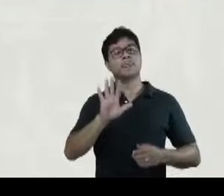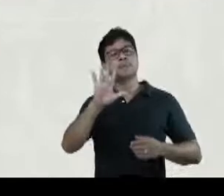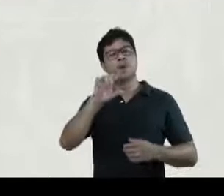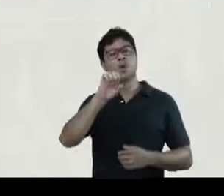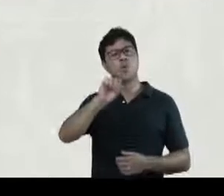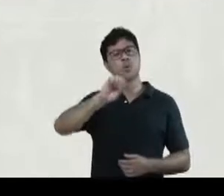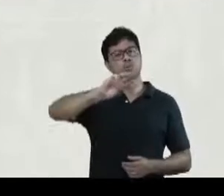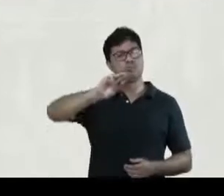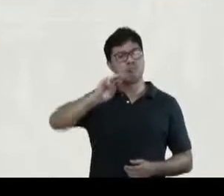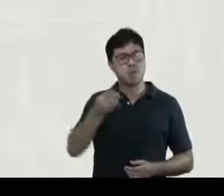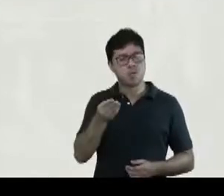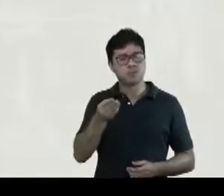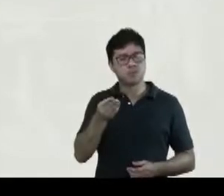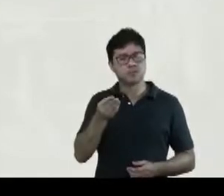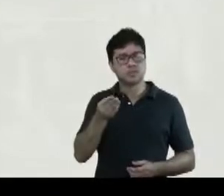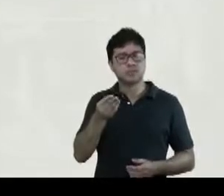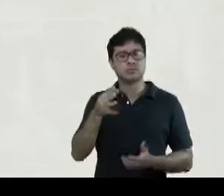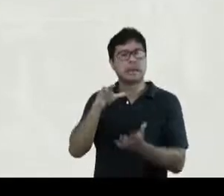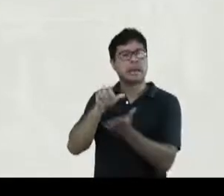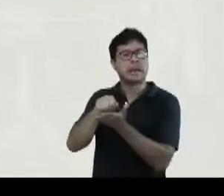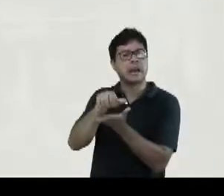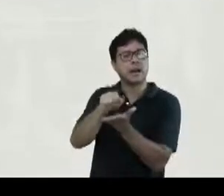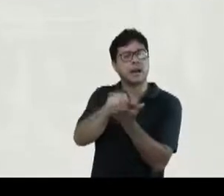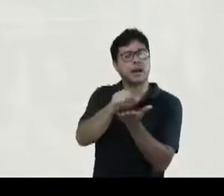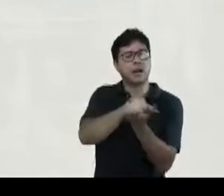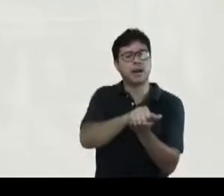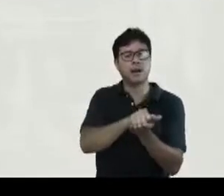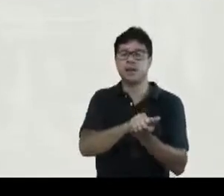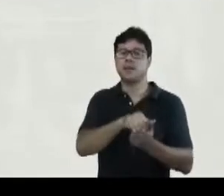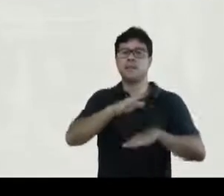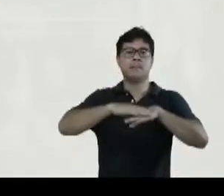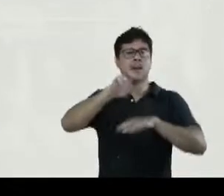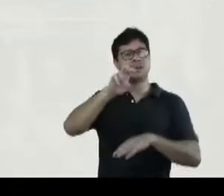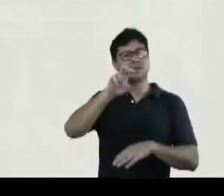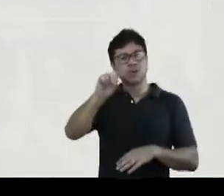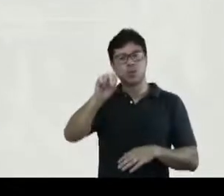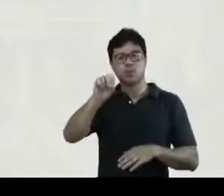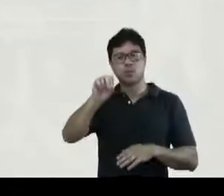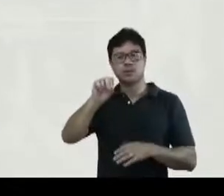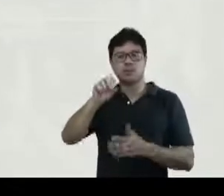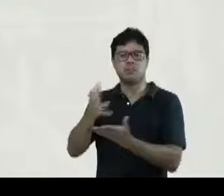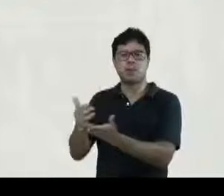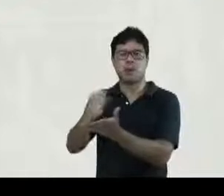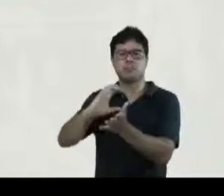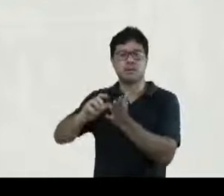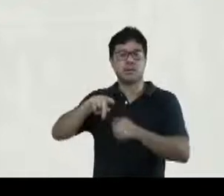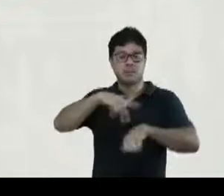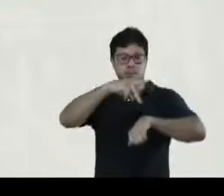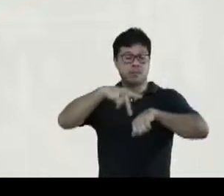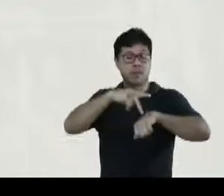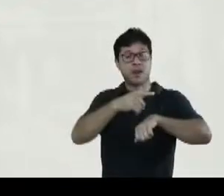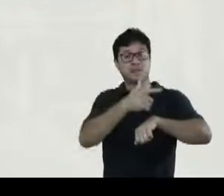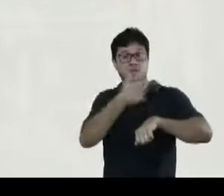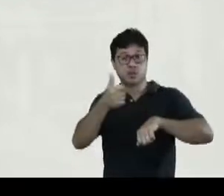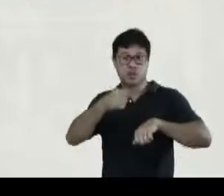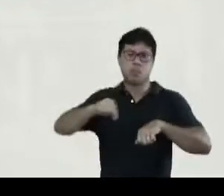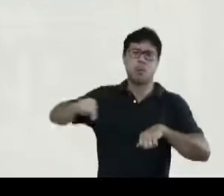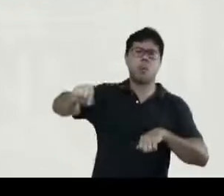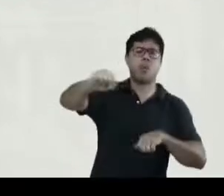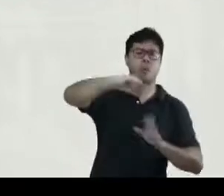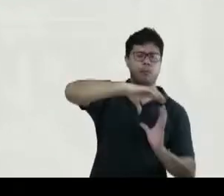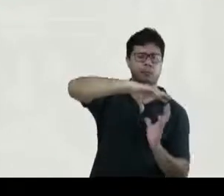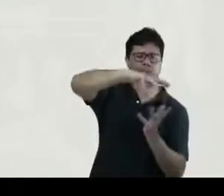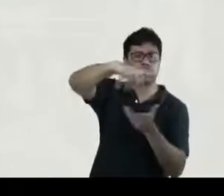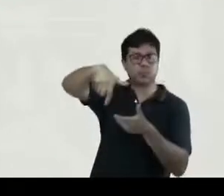50 Datenquellen aus 21 Ländern. Es sind Daten aus Katalogen, lokalen Katalogen